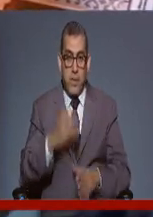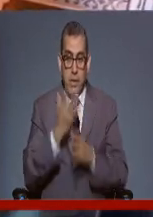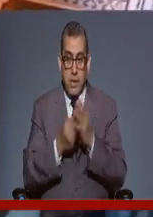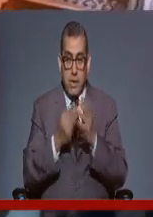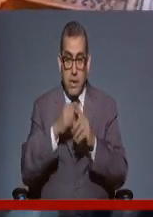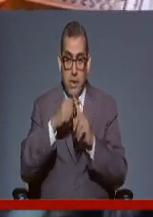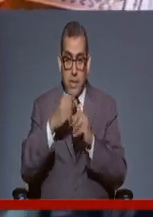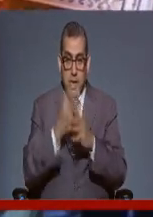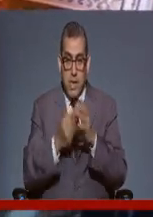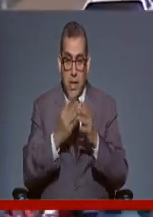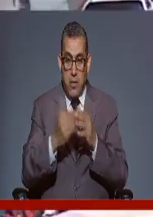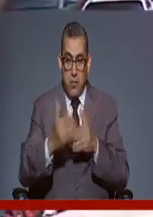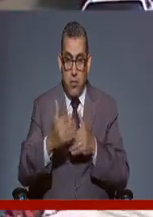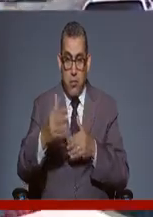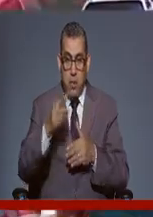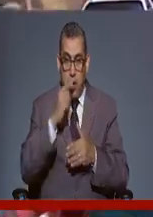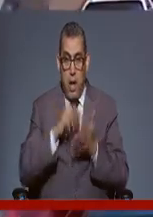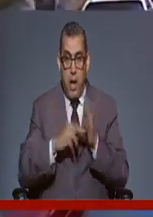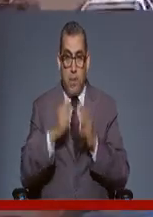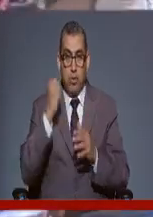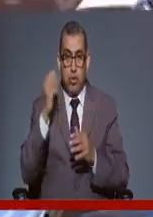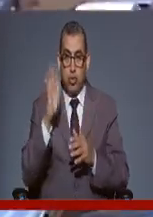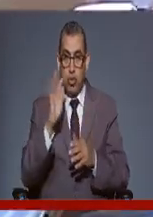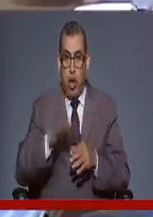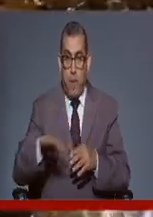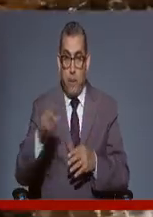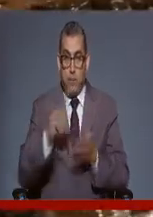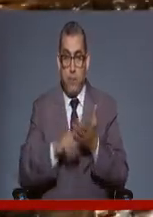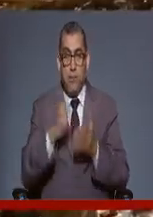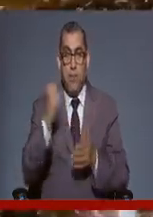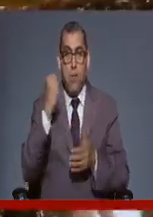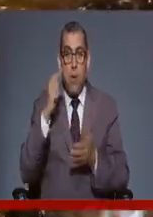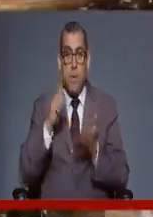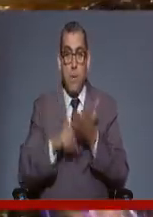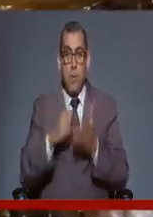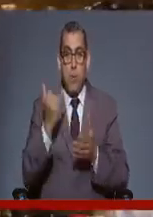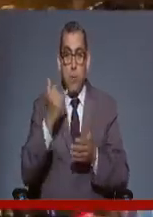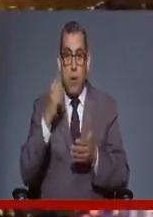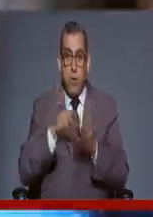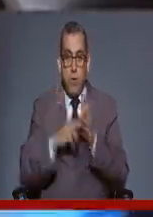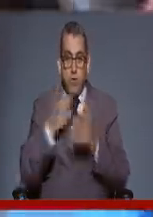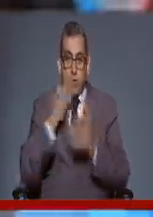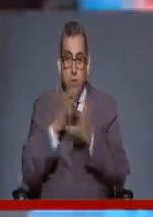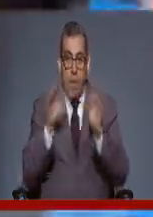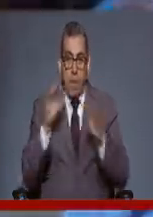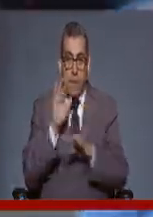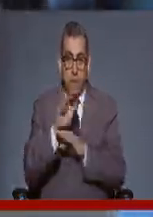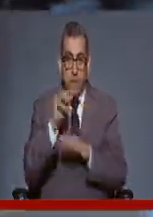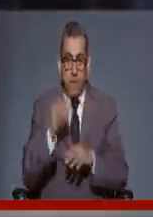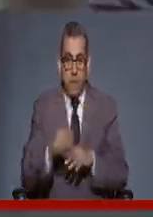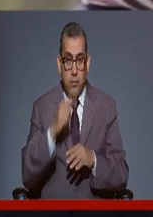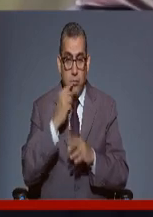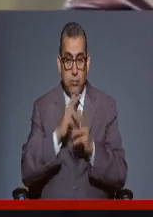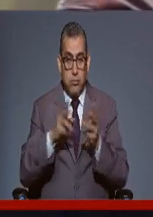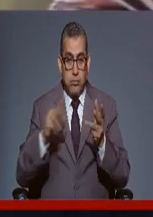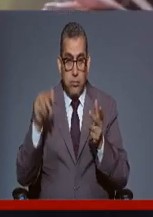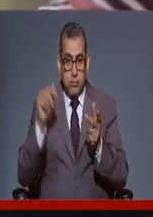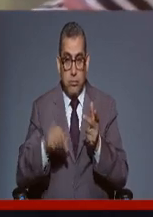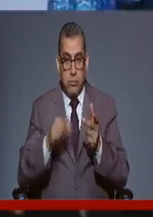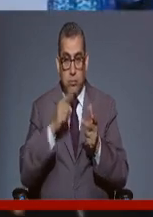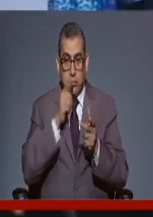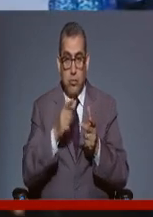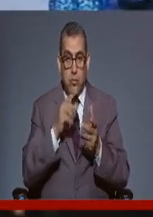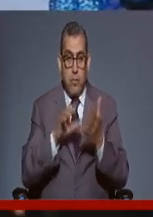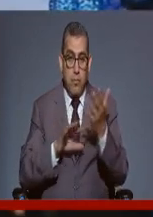السكان مش معيار لقوه الشعوب لكن المهم هو مدى توفر الامكانيات اللي تستوعب العدد ده وقدره كل فرد على